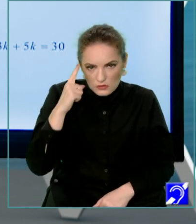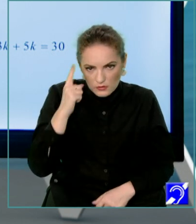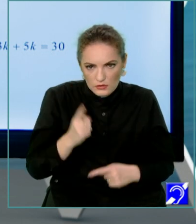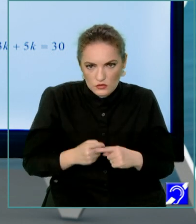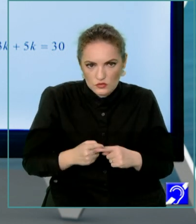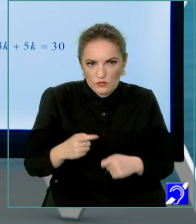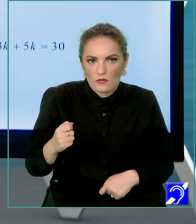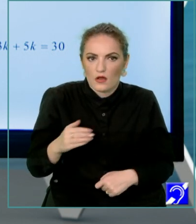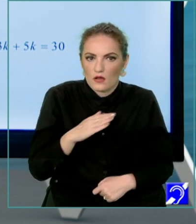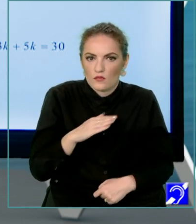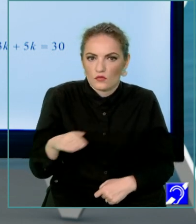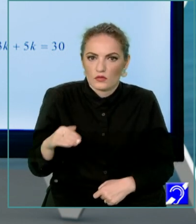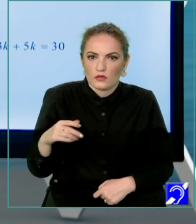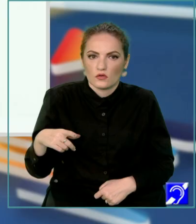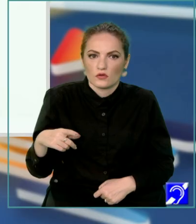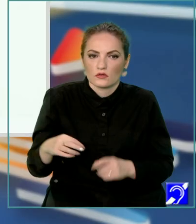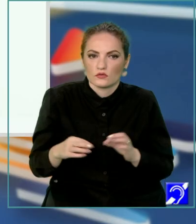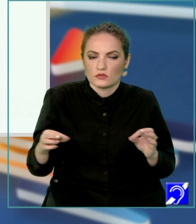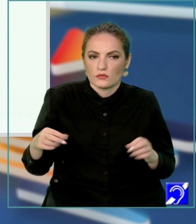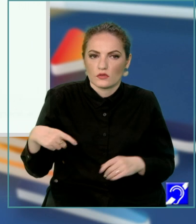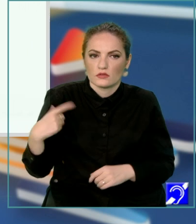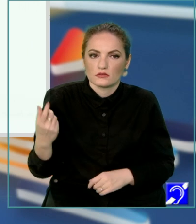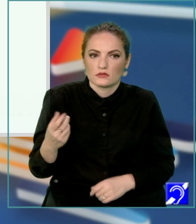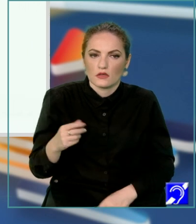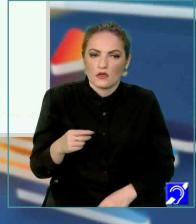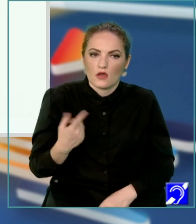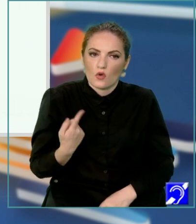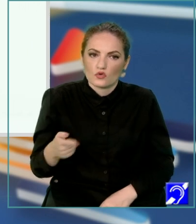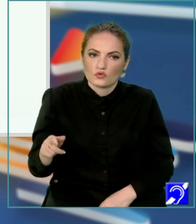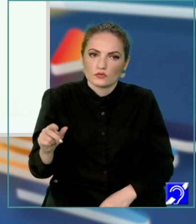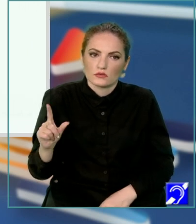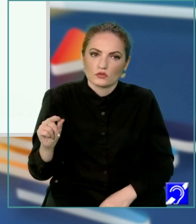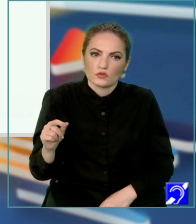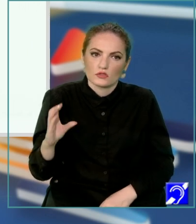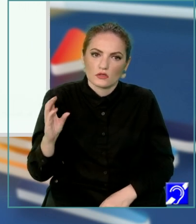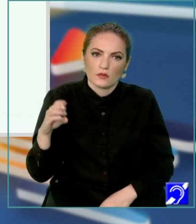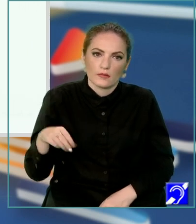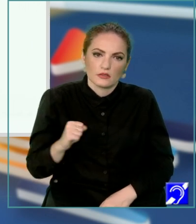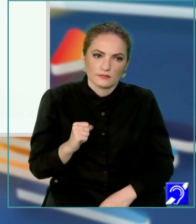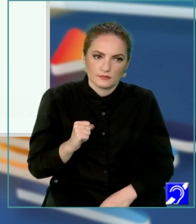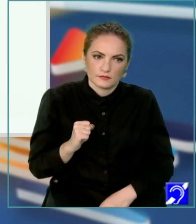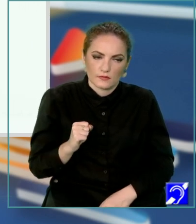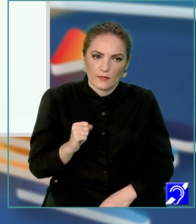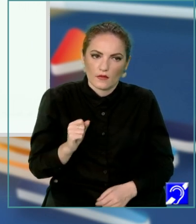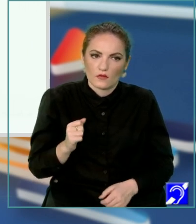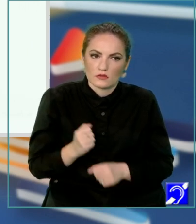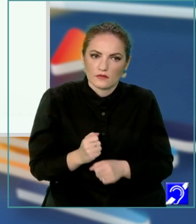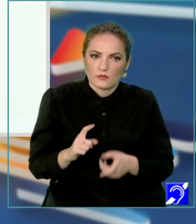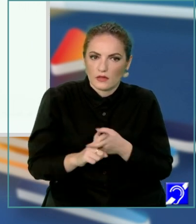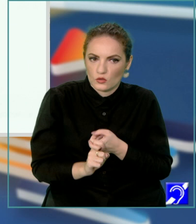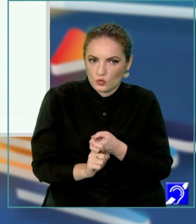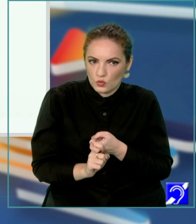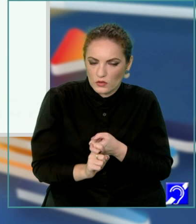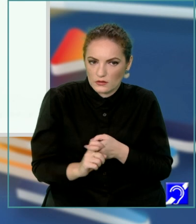determinați cele trei dimensiuni în această problemă vom face legătura dintre partea de jos metri